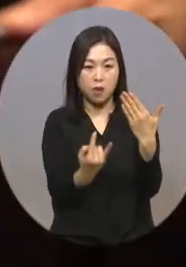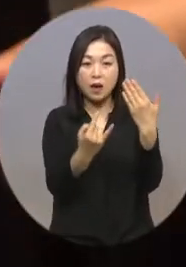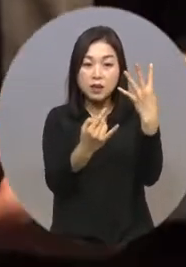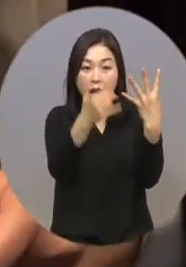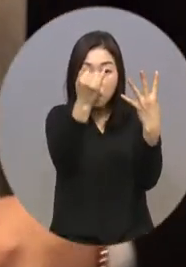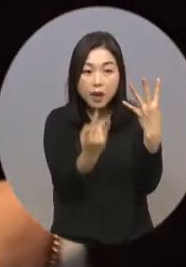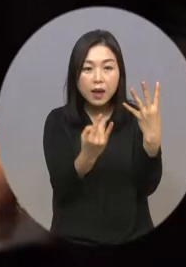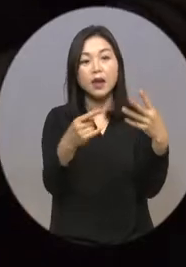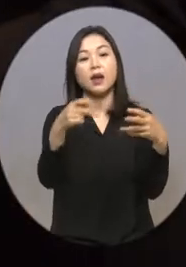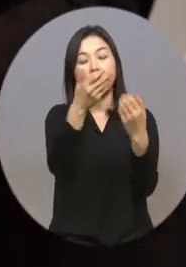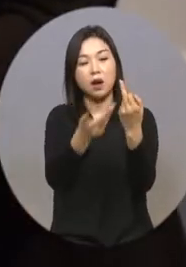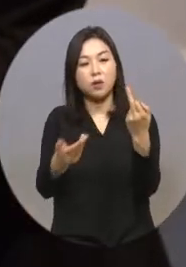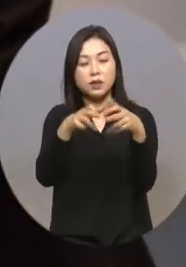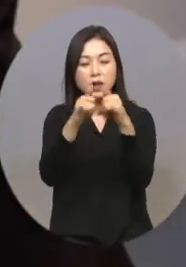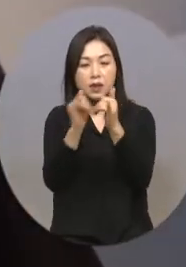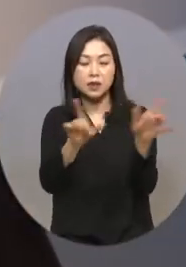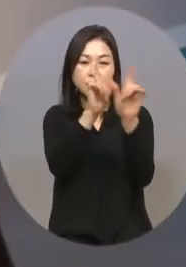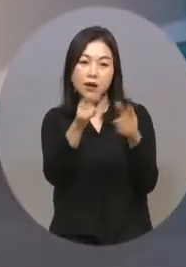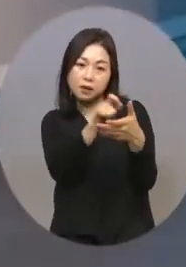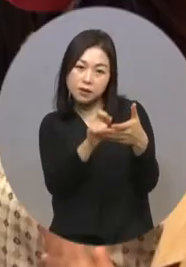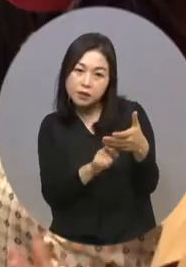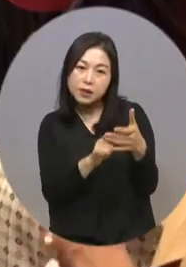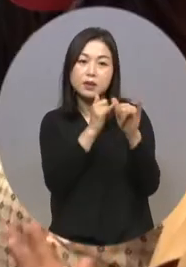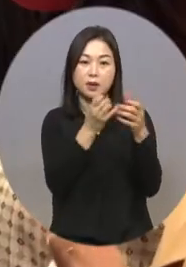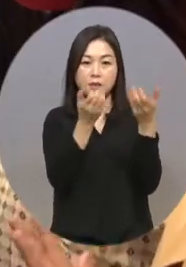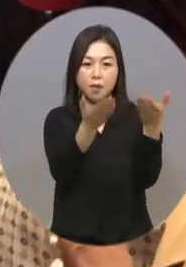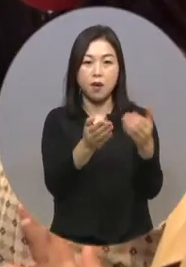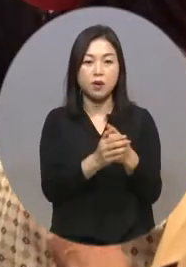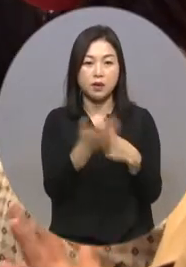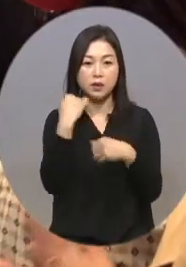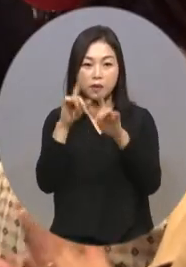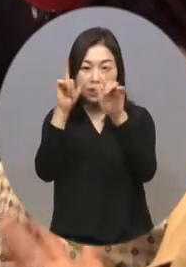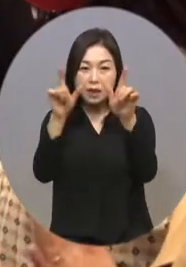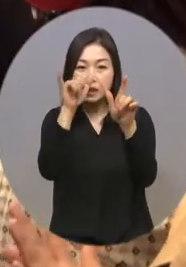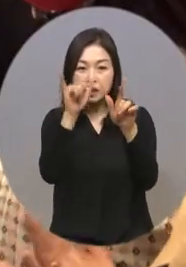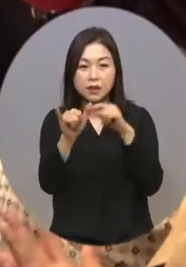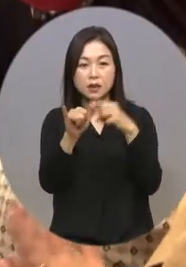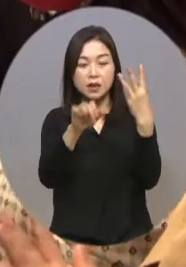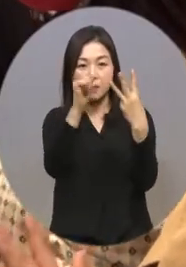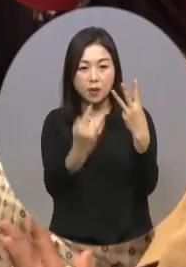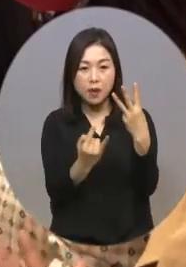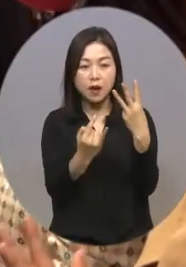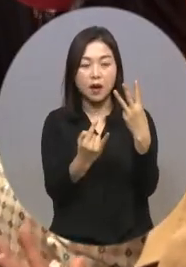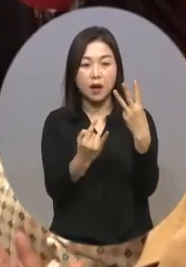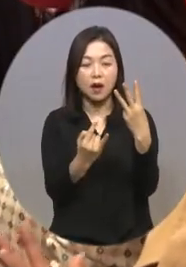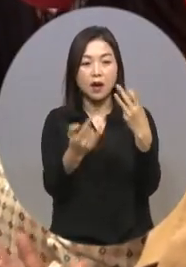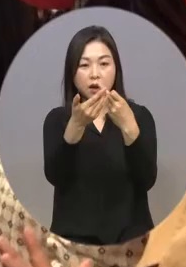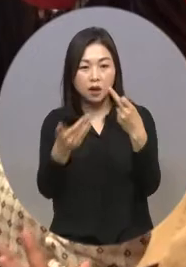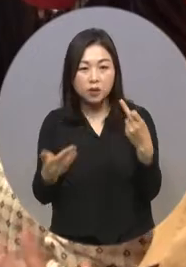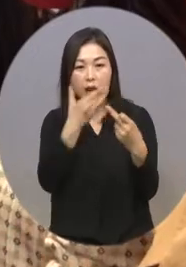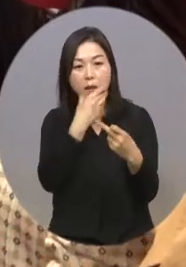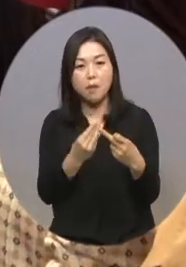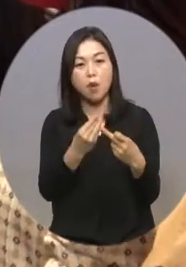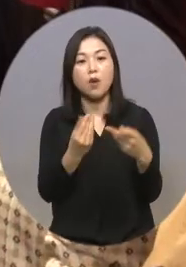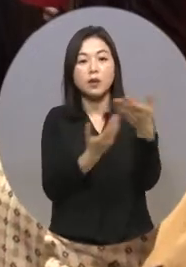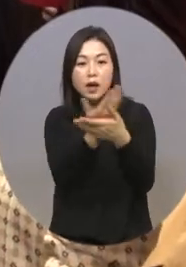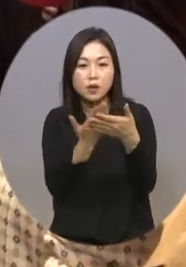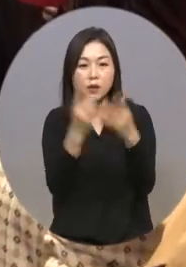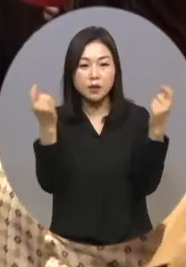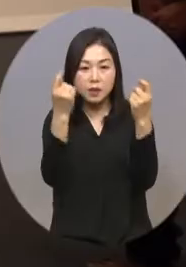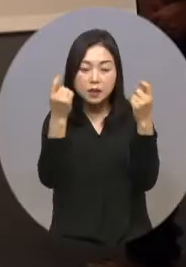생활수기 공모전 시상식 그리고 전날에 진행한 제 3 의 가운도 장애인 행복 나눔 페스티벌 시상식 또한 함께